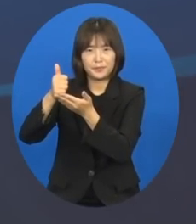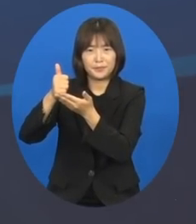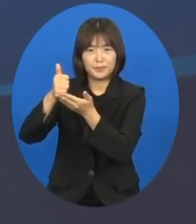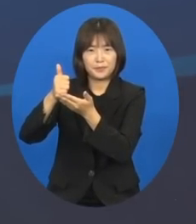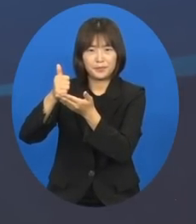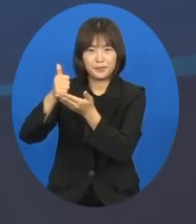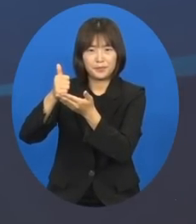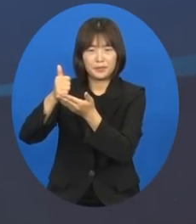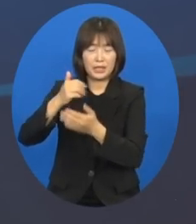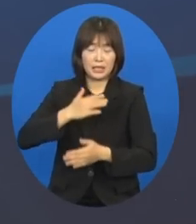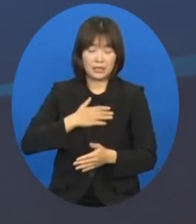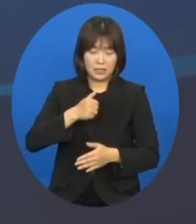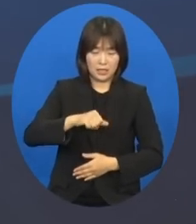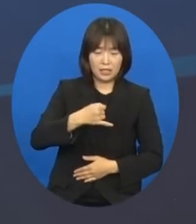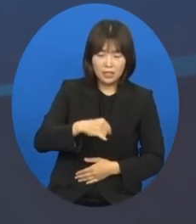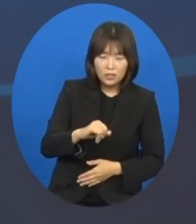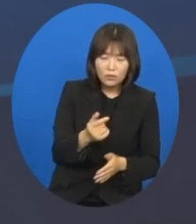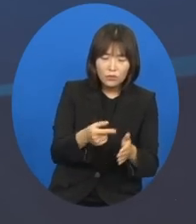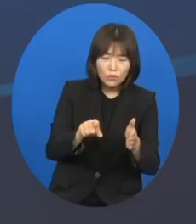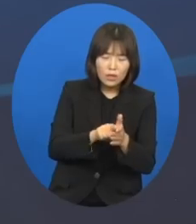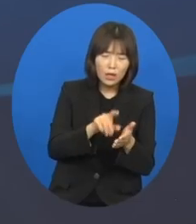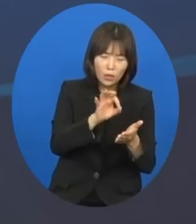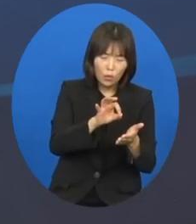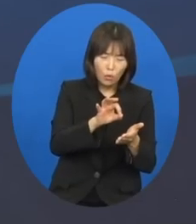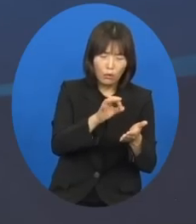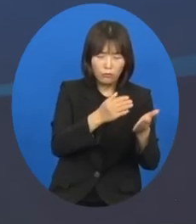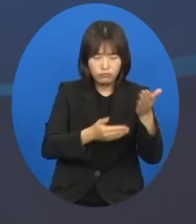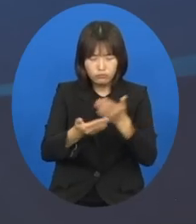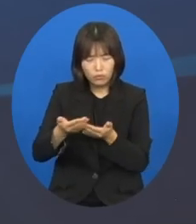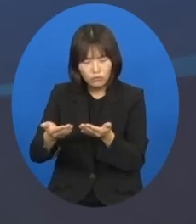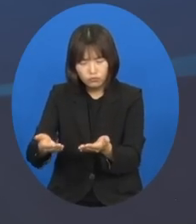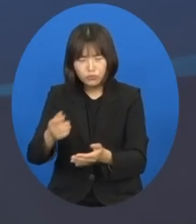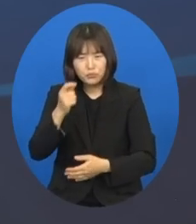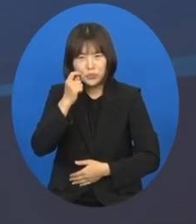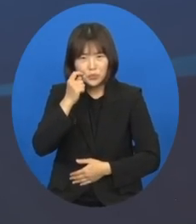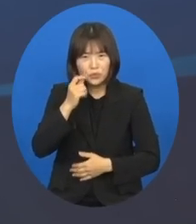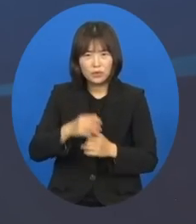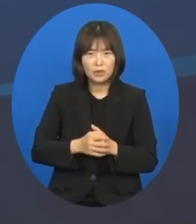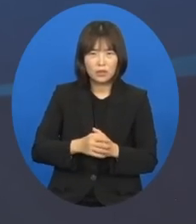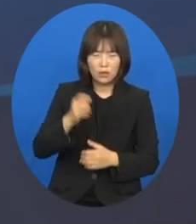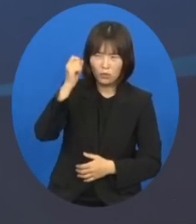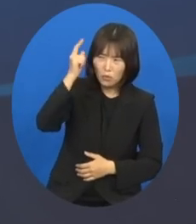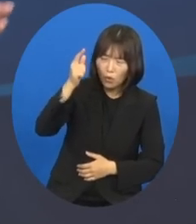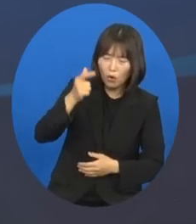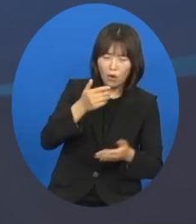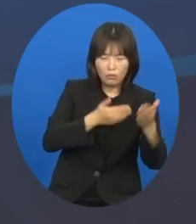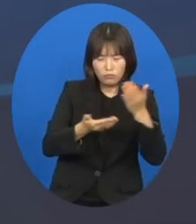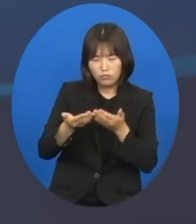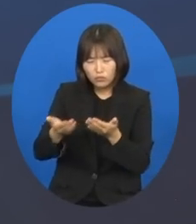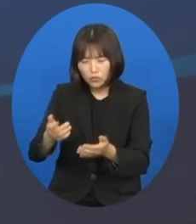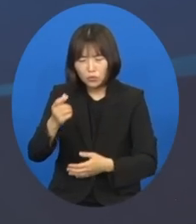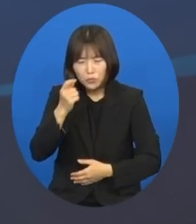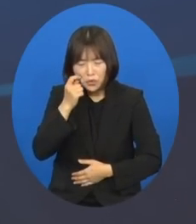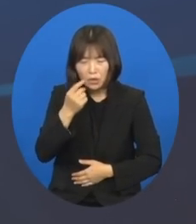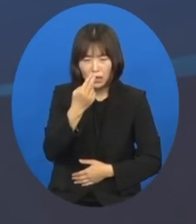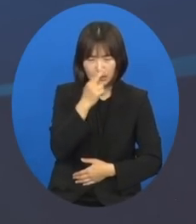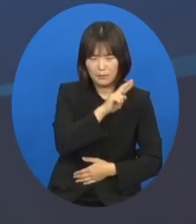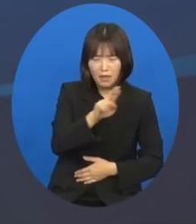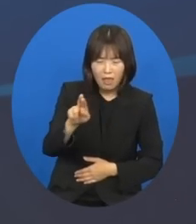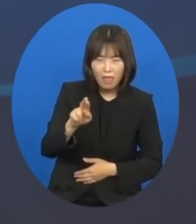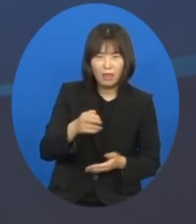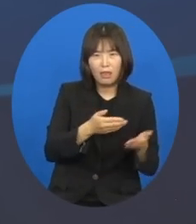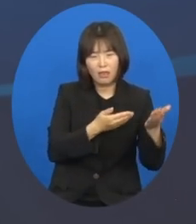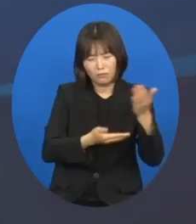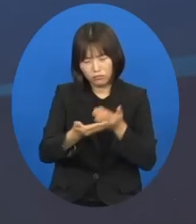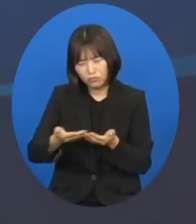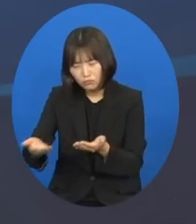제가 자녀를 위해 돈도 많이 못 물려줘요 아이큐도 못 물려 줬어요 많은 인맥도 못 물려줬어요 그러나